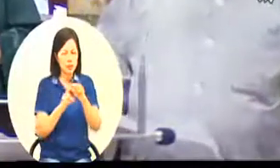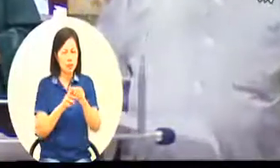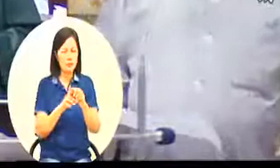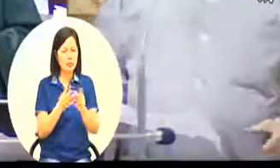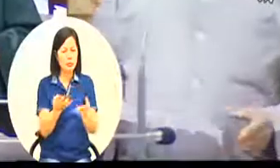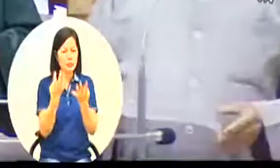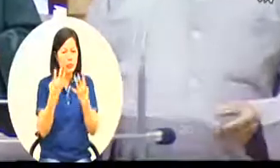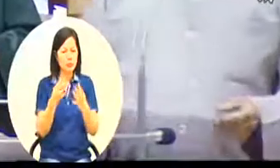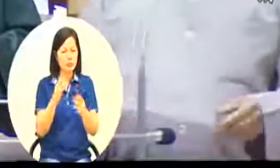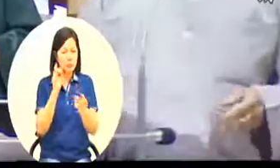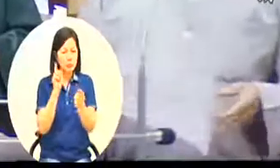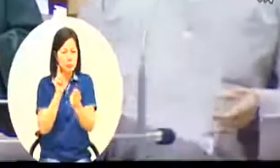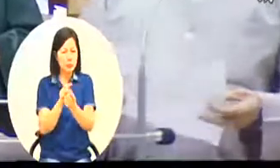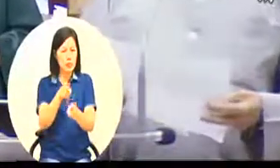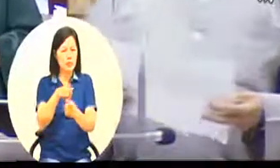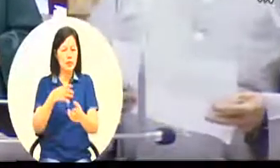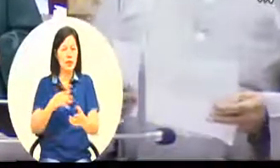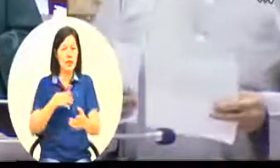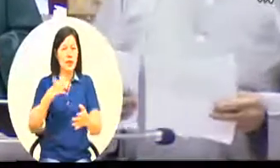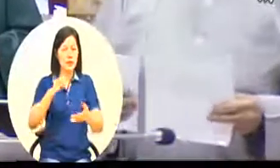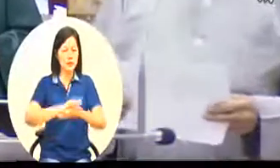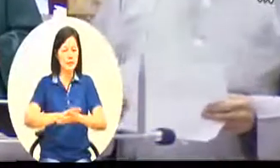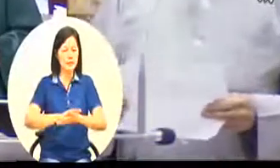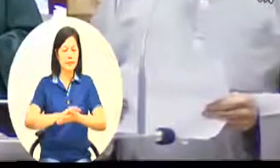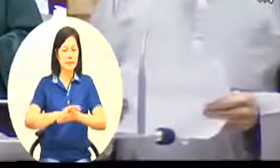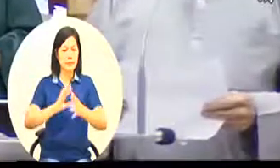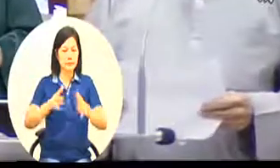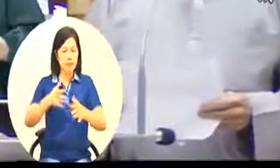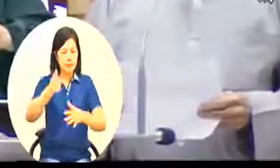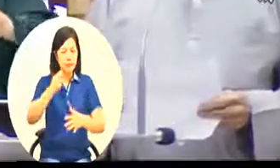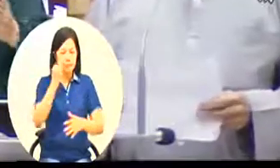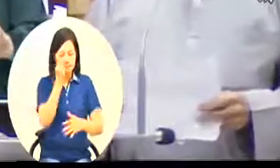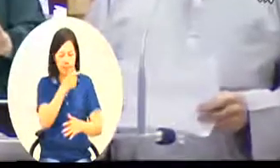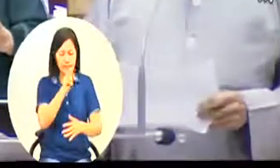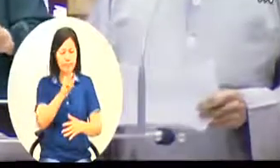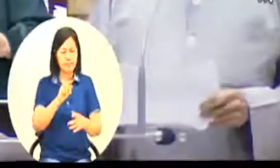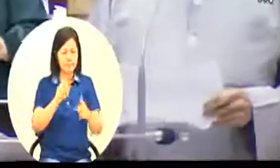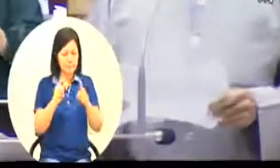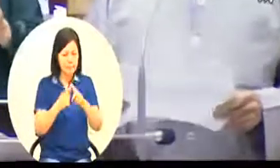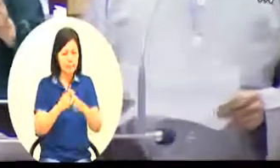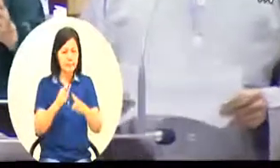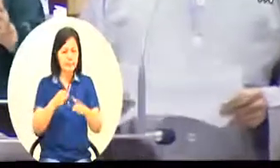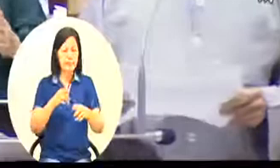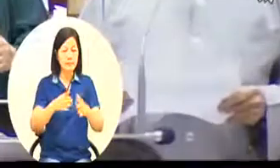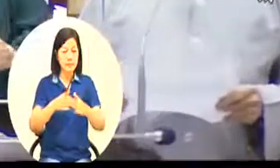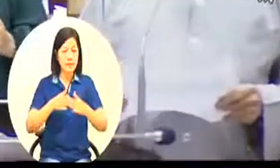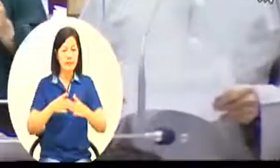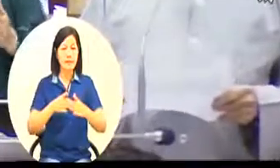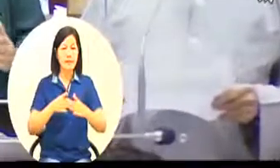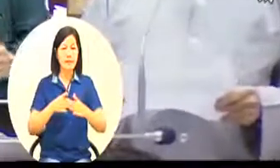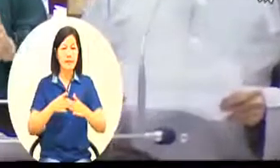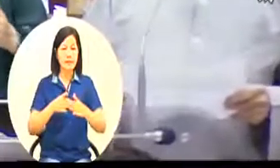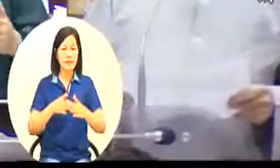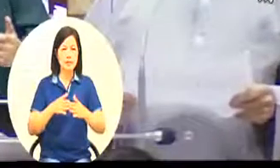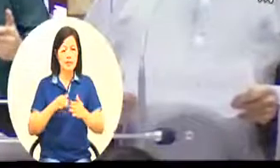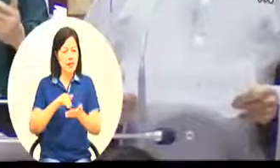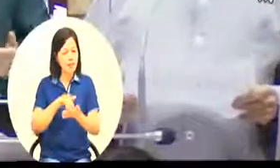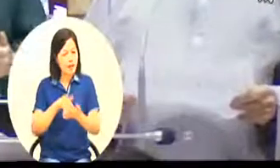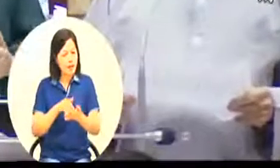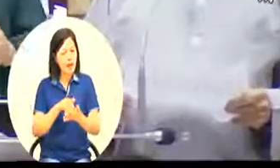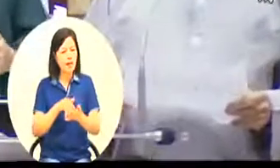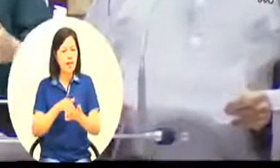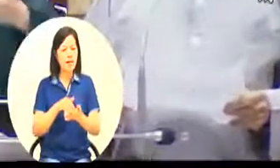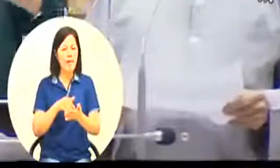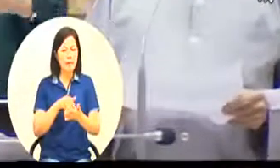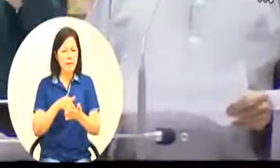面对这个阿扁总统。这么特殊的人，啊，所以讲伊嘛需要会真软、真柔